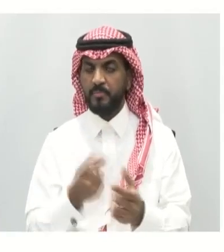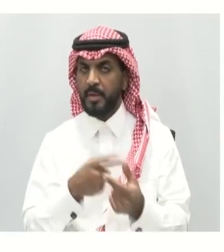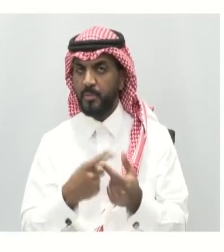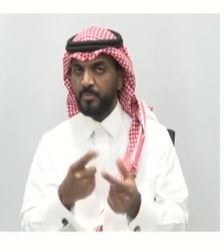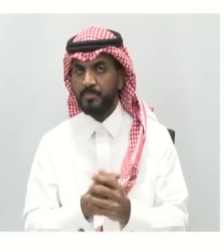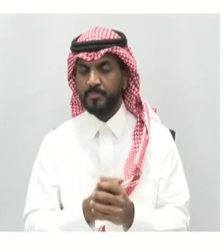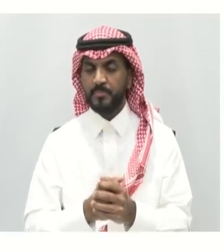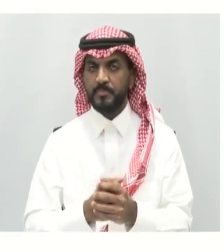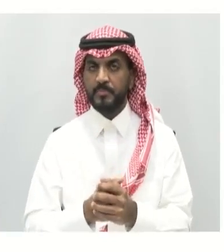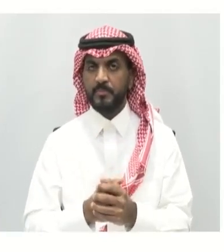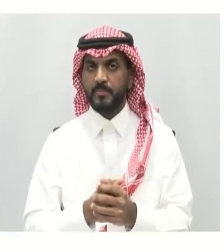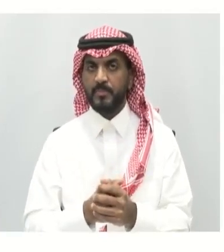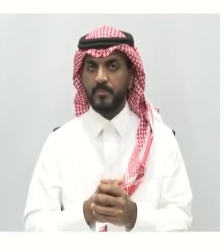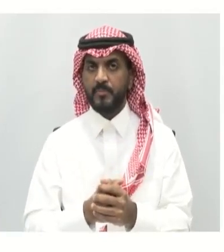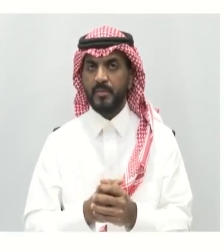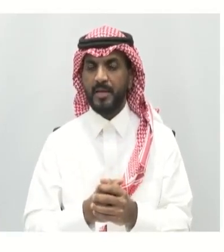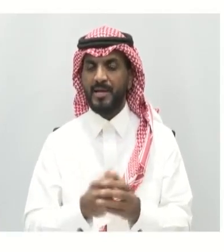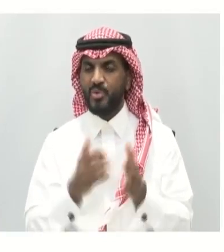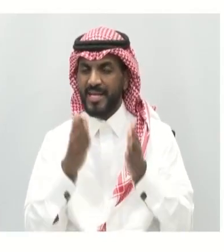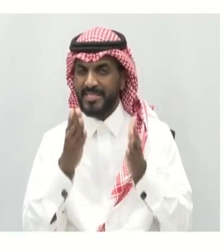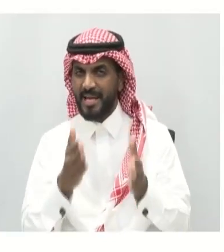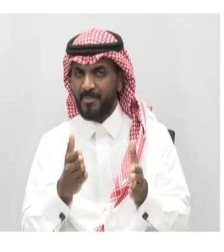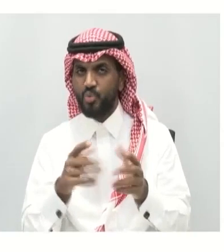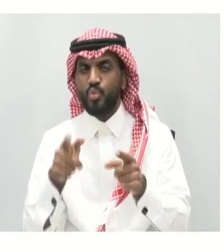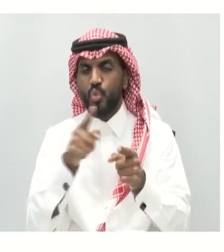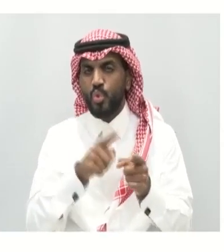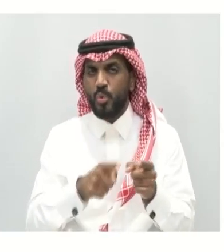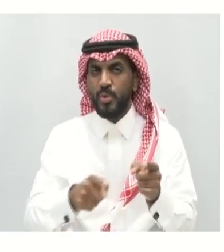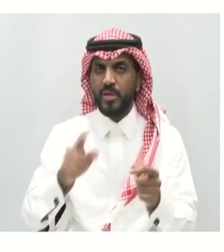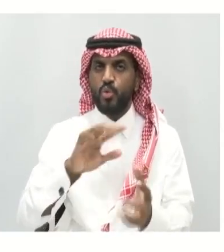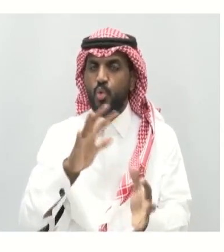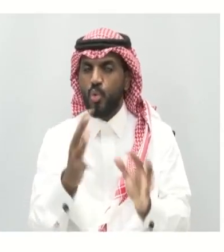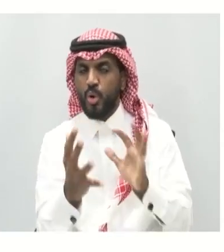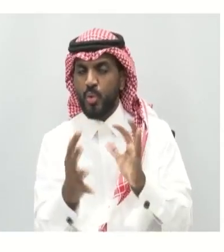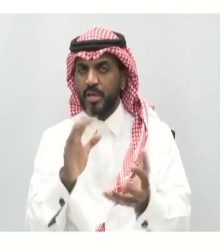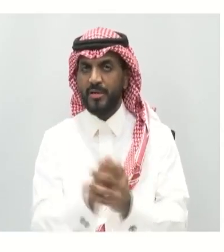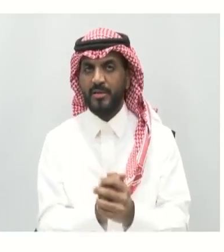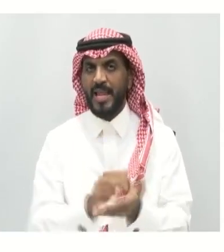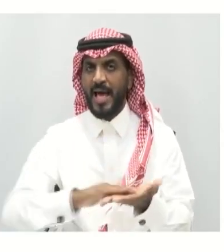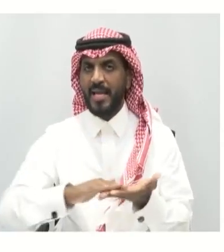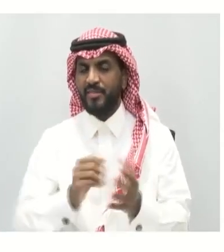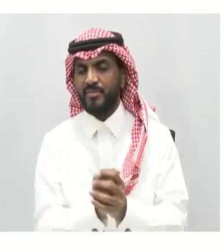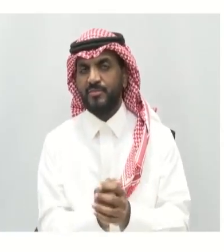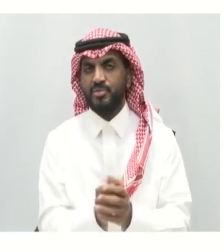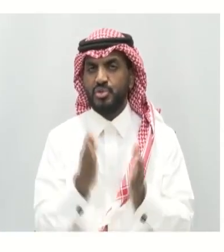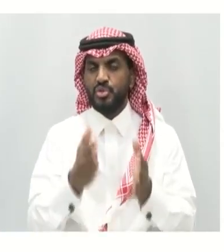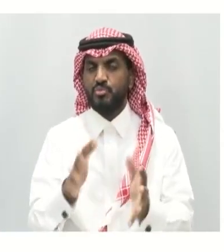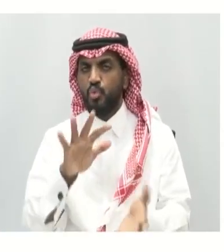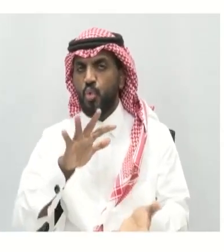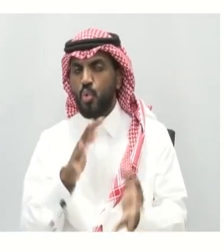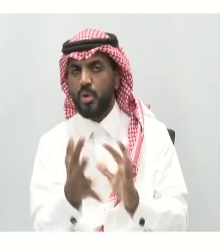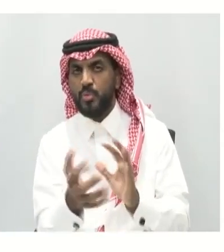ايش اجسام كرويه فعندنا الارض جسم كروي